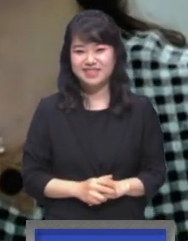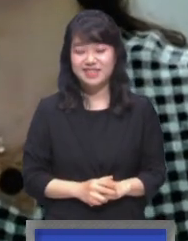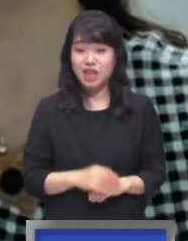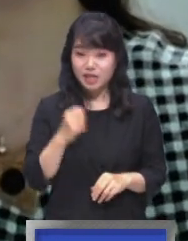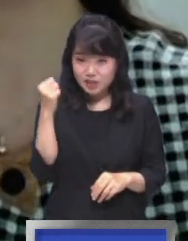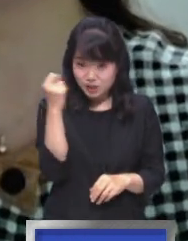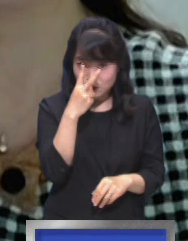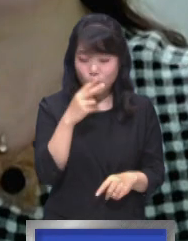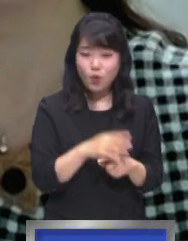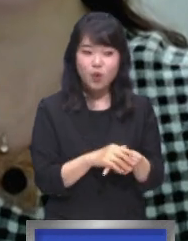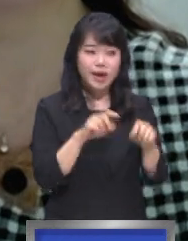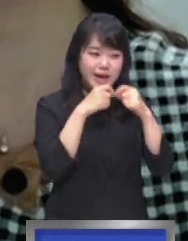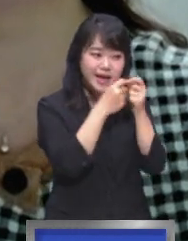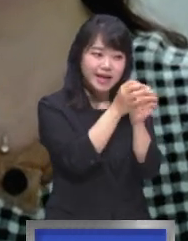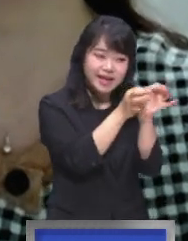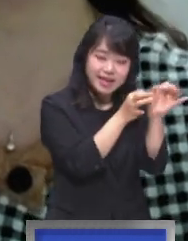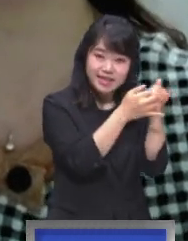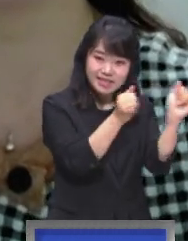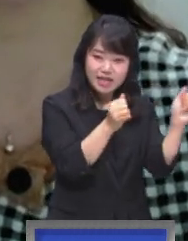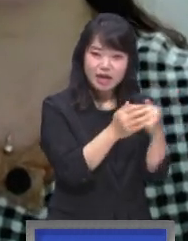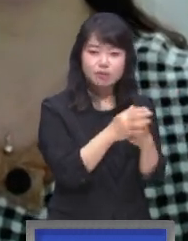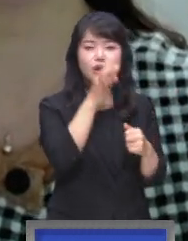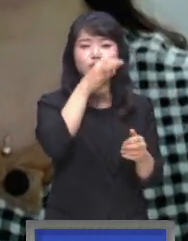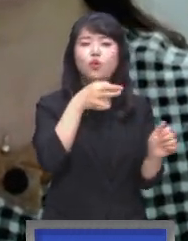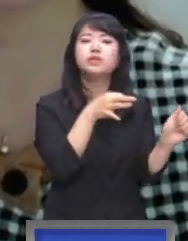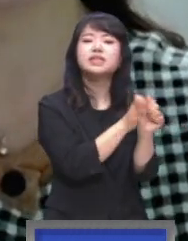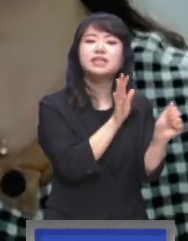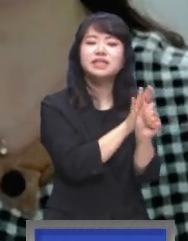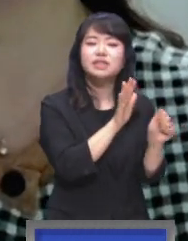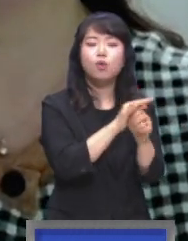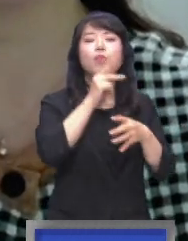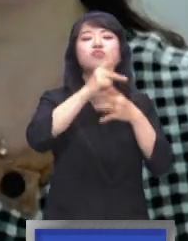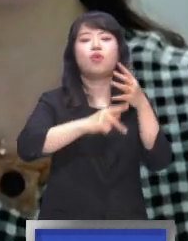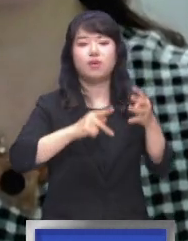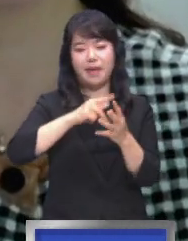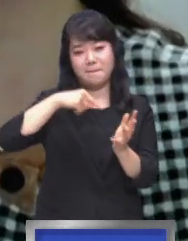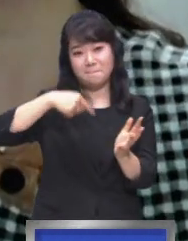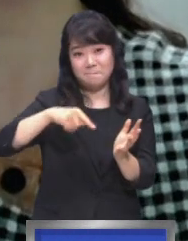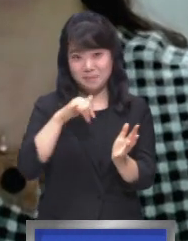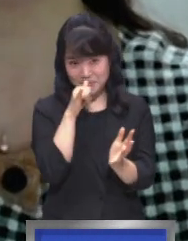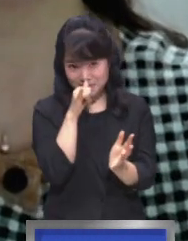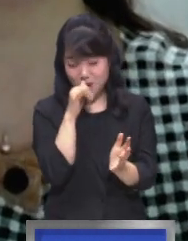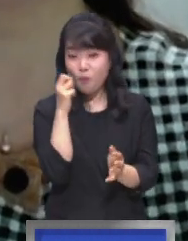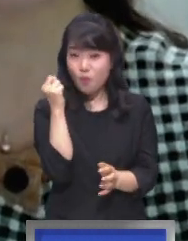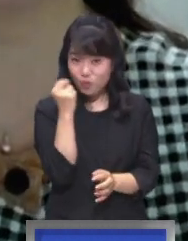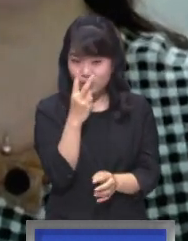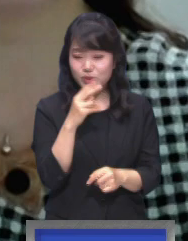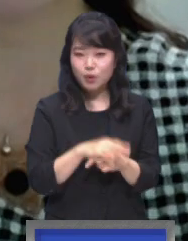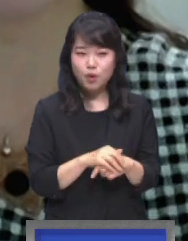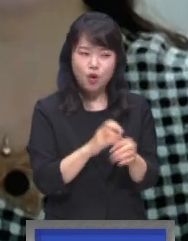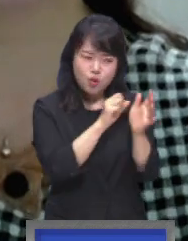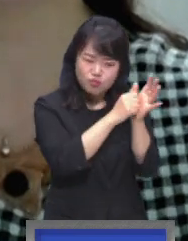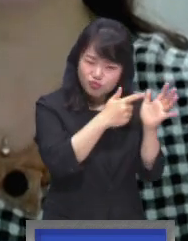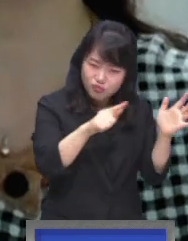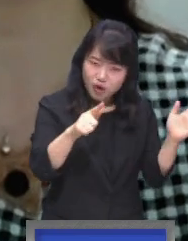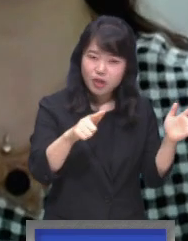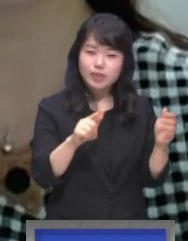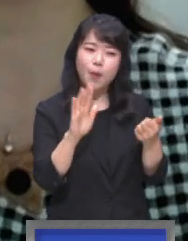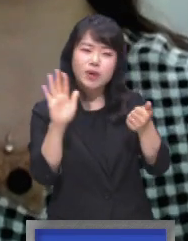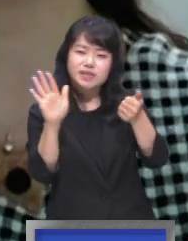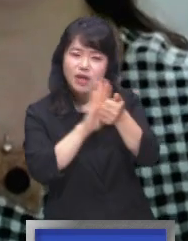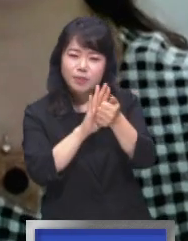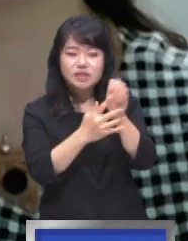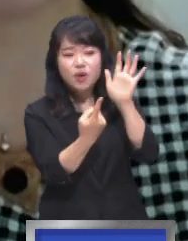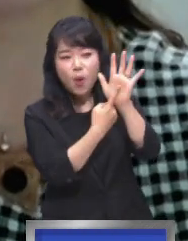그리고 소상공인들을 대상으로 한 자금 지원 프로그램도 운영하고 있고요. 소상공인들이 제품이나 또